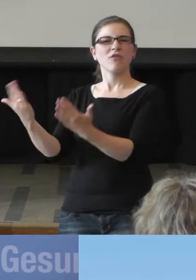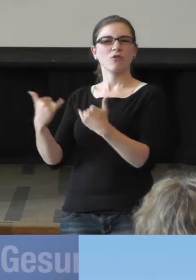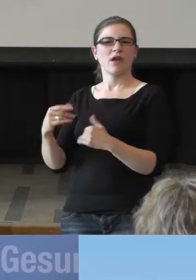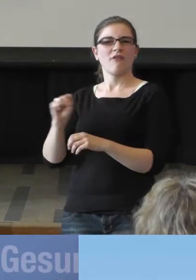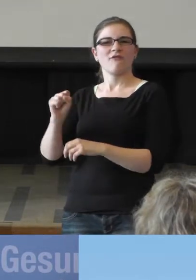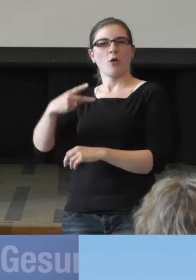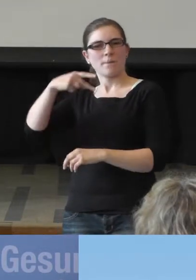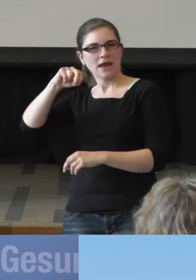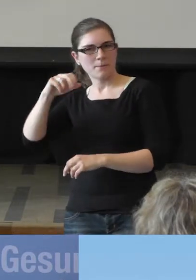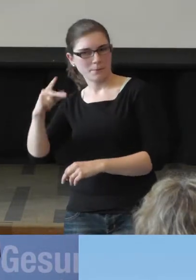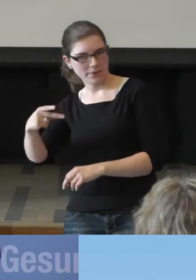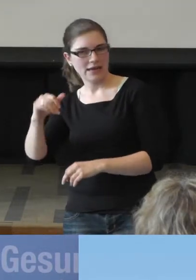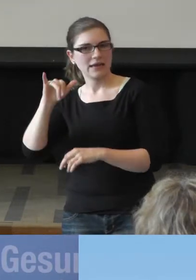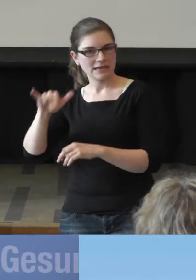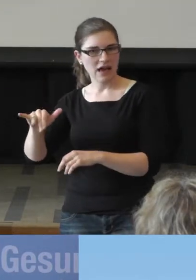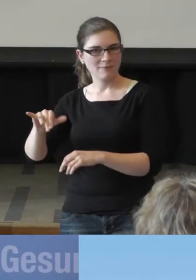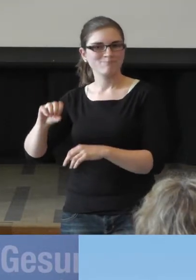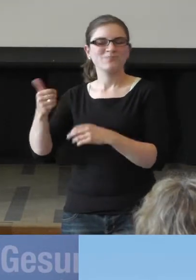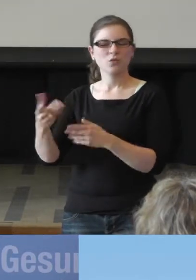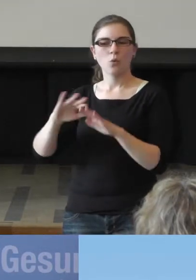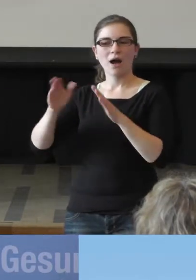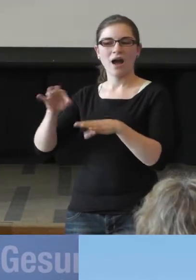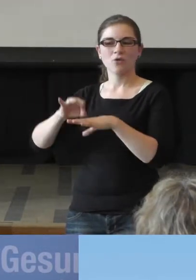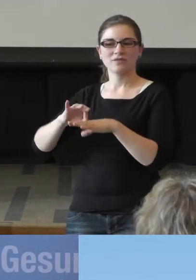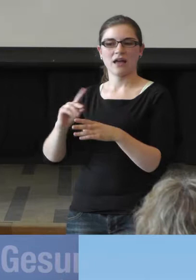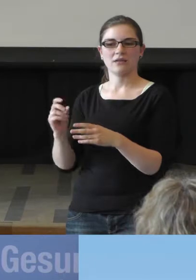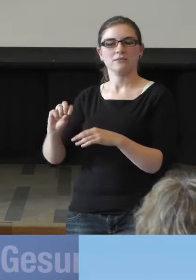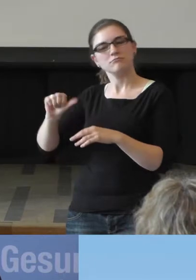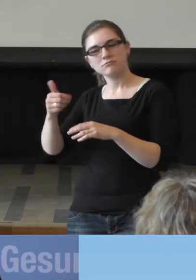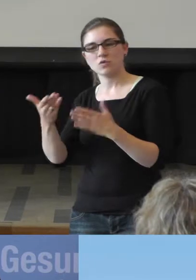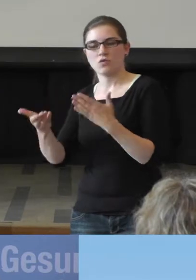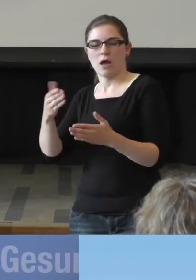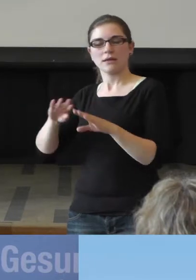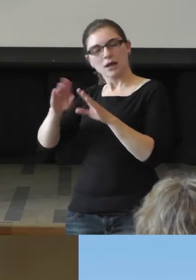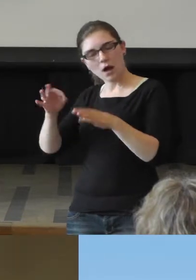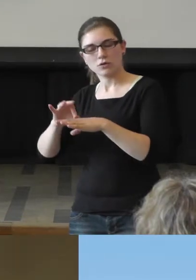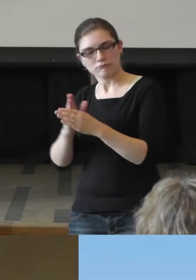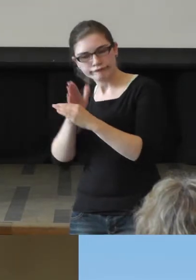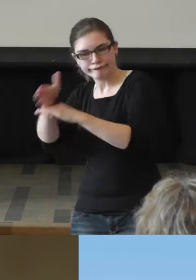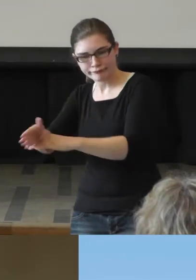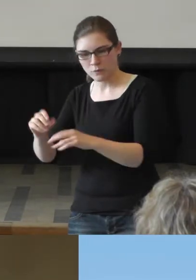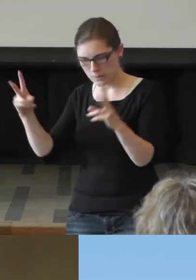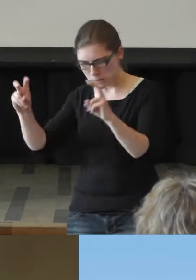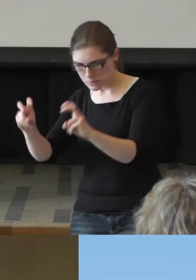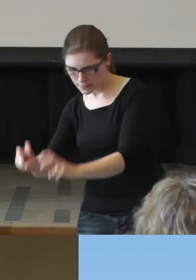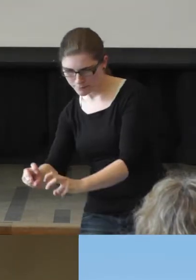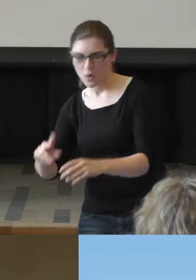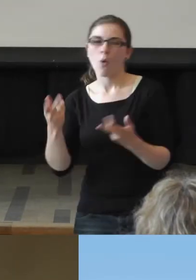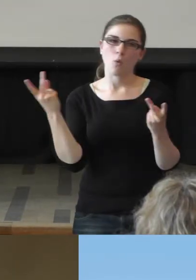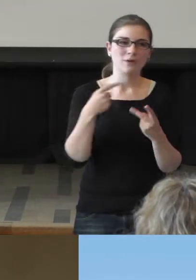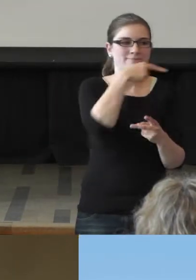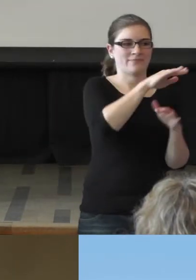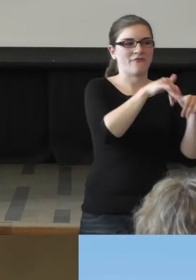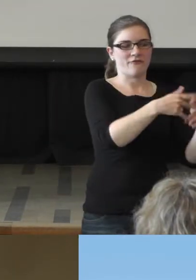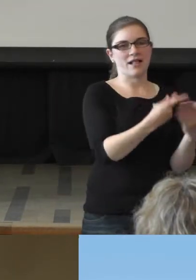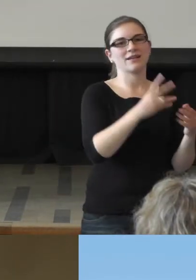Basisdiagnostik beim Hausarzt oder in meinem Fall beim Diabetologen. Wenn das alles nicht weiterhilft, um das zu klären, wäre der